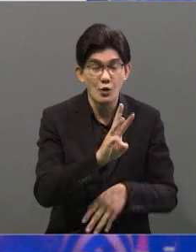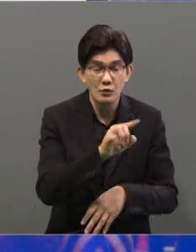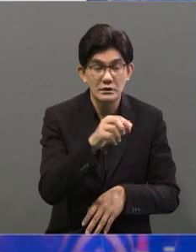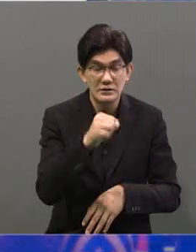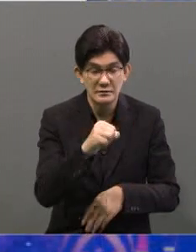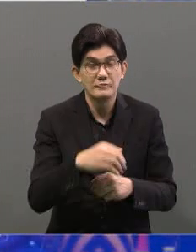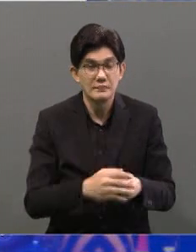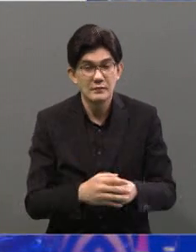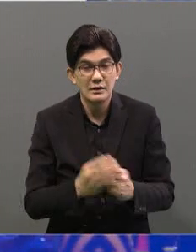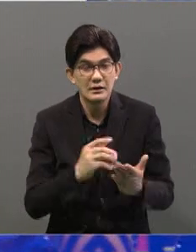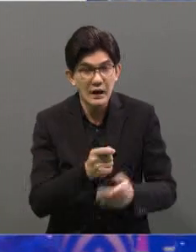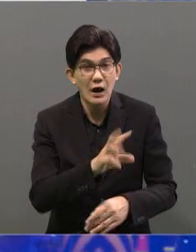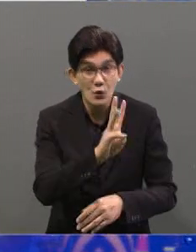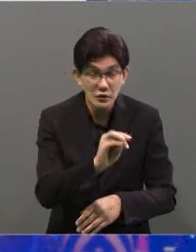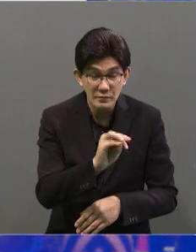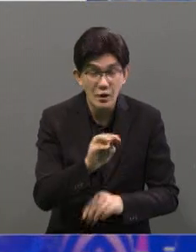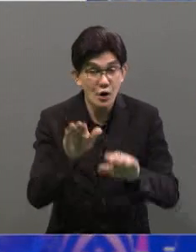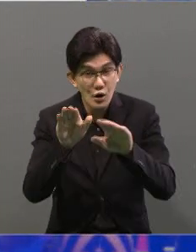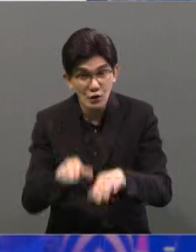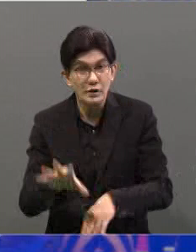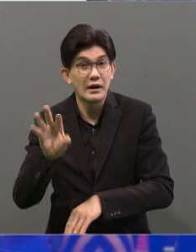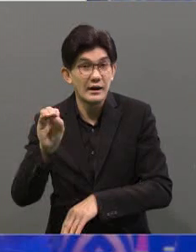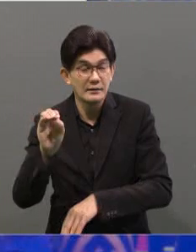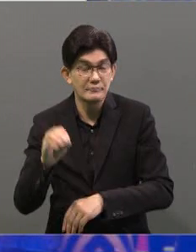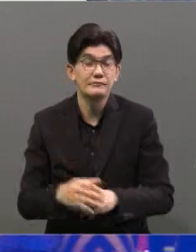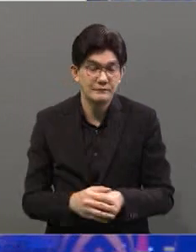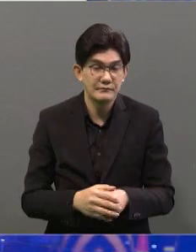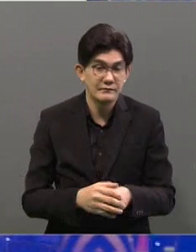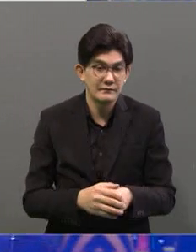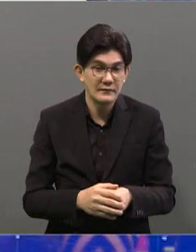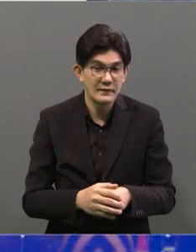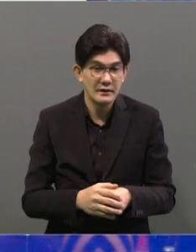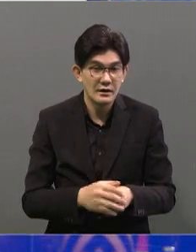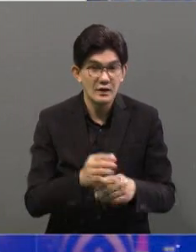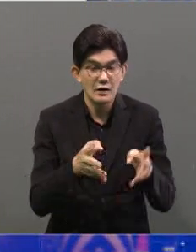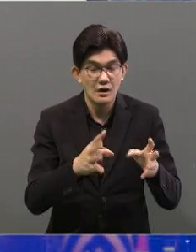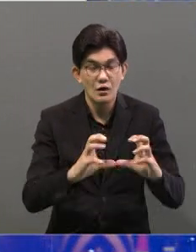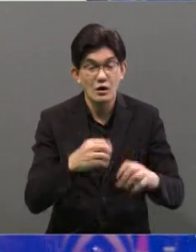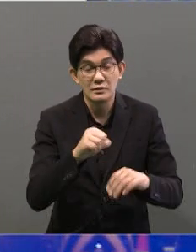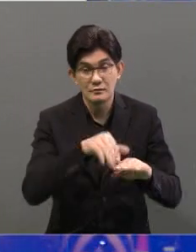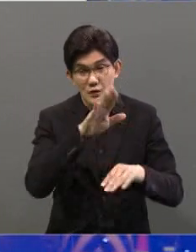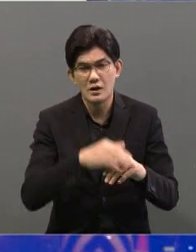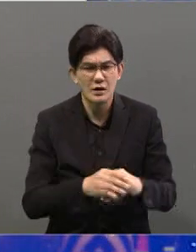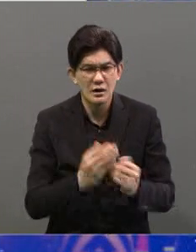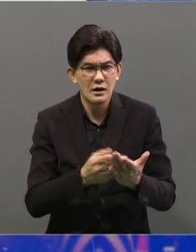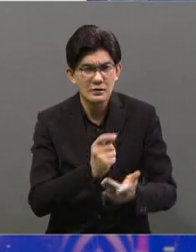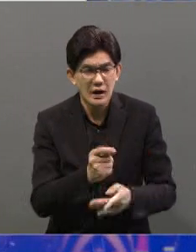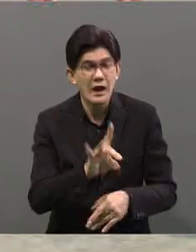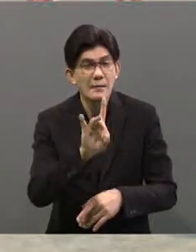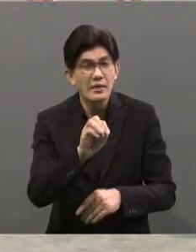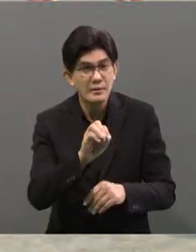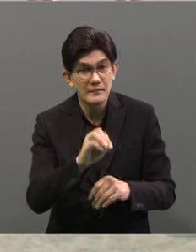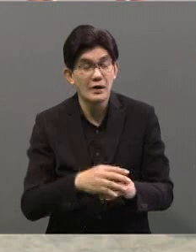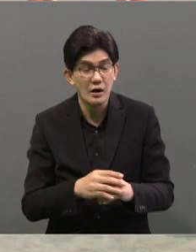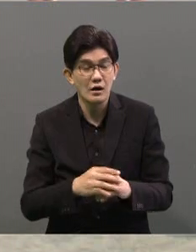ล้อปกติจ่ายที่60บาทก็ปรับลดเหลือ50บาทรถที่เกิน10ล้อเนี่ยค่าผ่านทางปกติเนี่ย